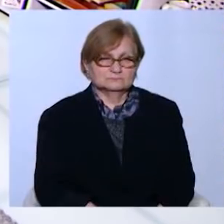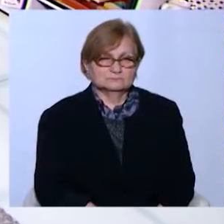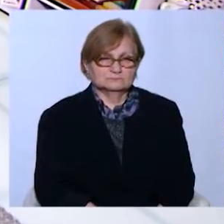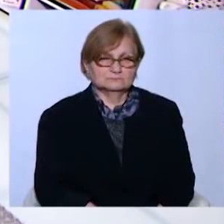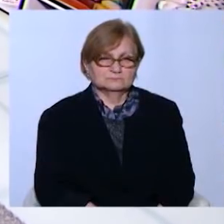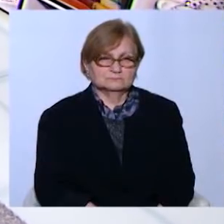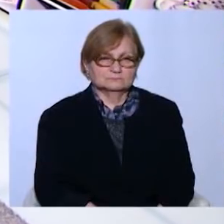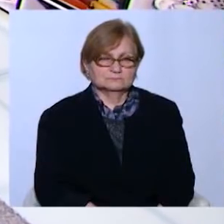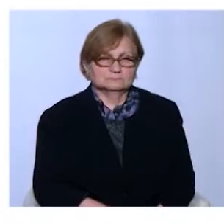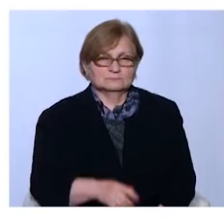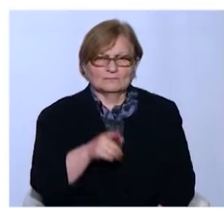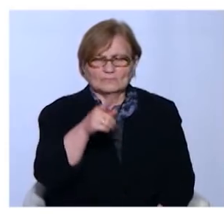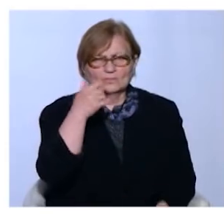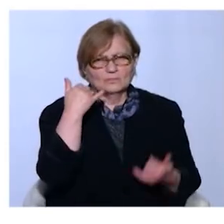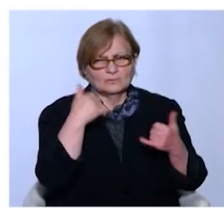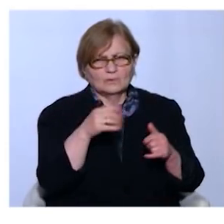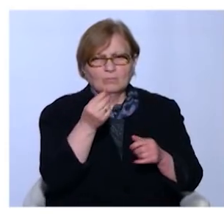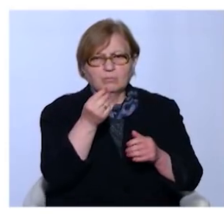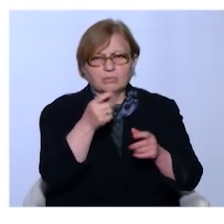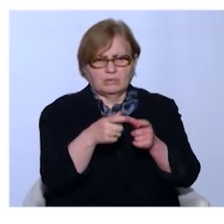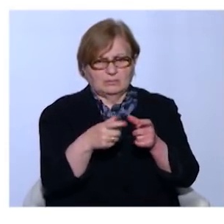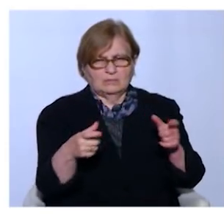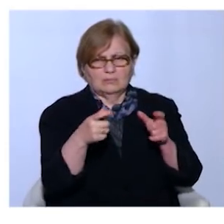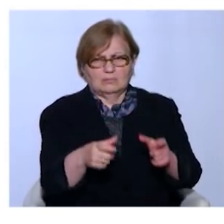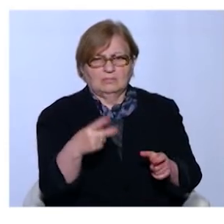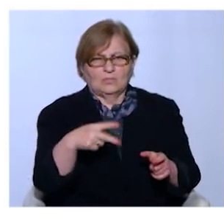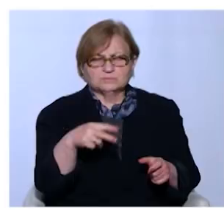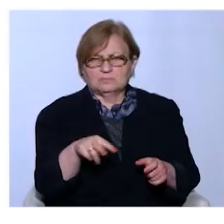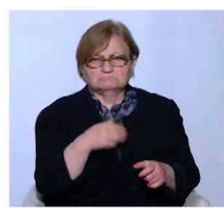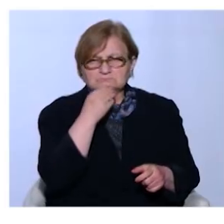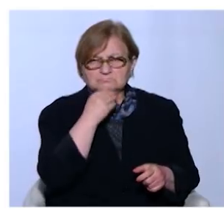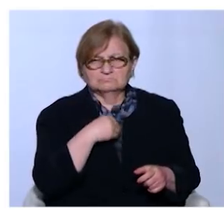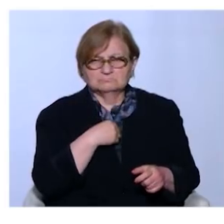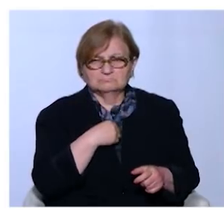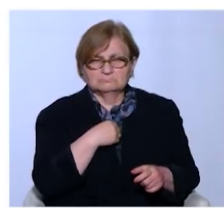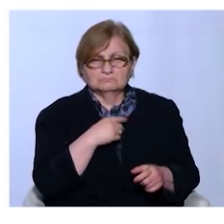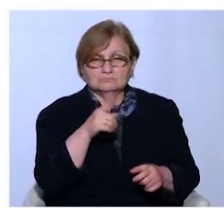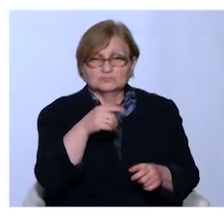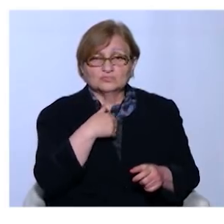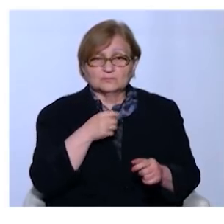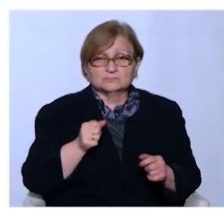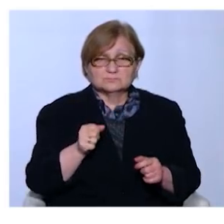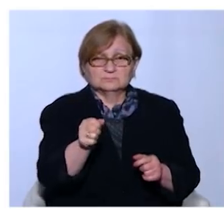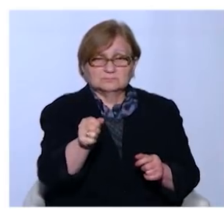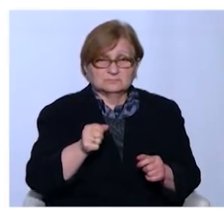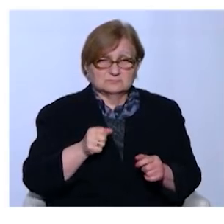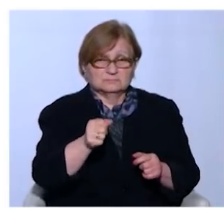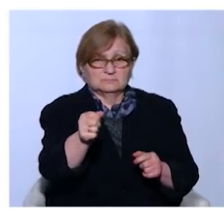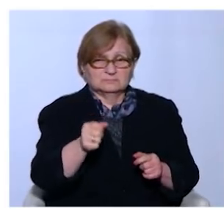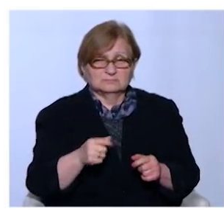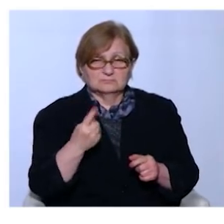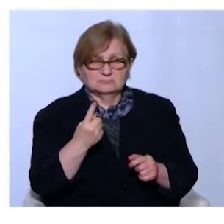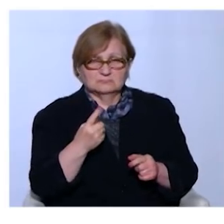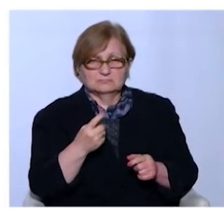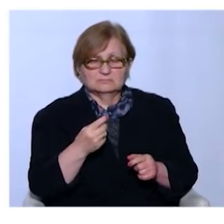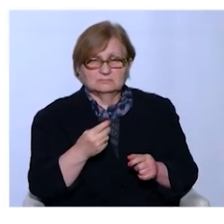20 ლარიანი. ნახეთ რა შეასახმე. ჩვენ რომ ეს კუნძი გადაგვიხერხონ, ერთი გაჭრისთვის